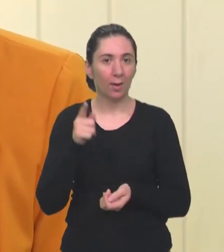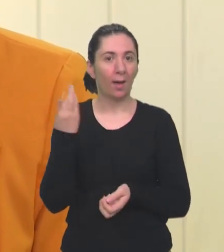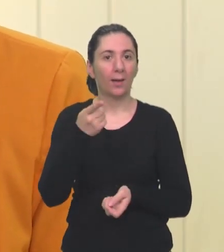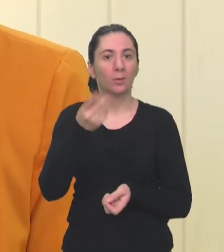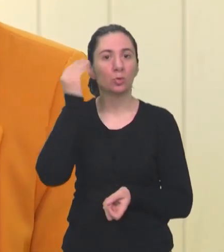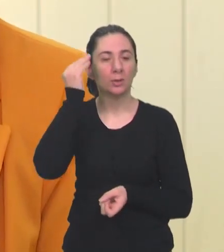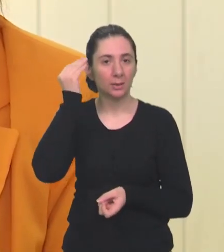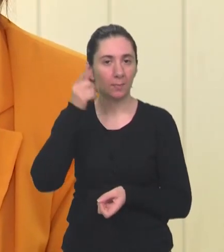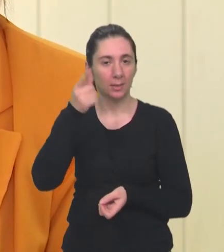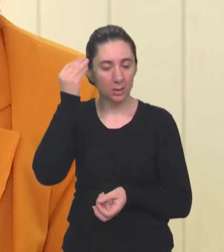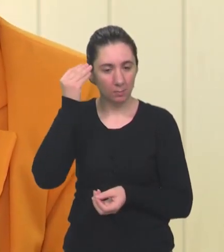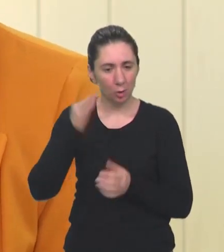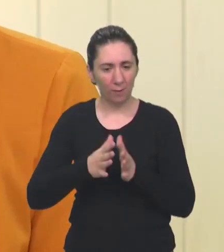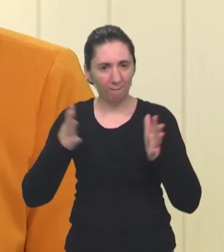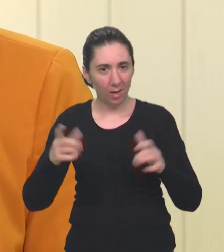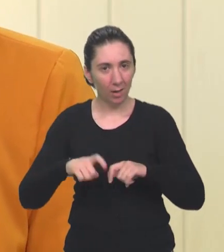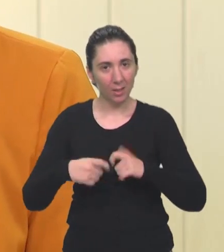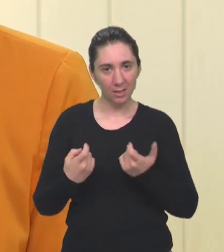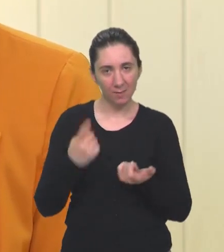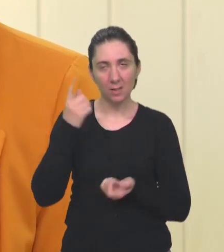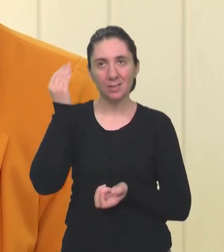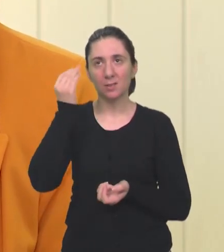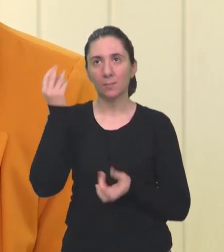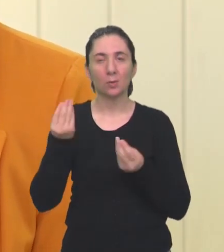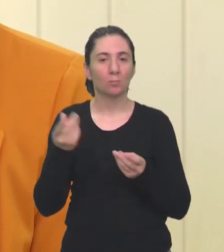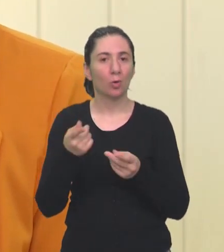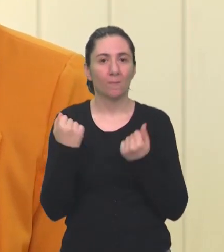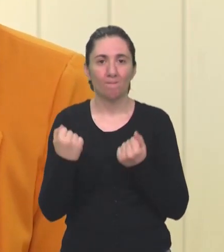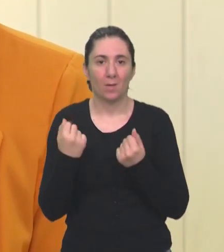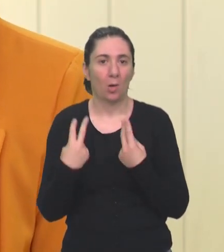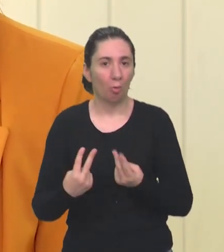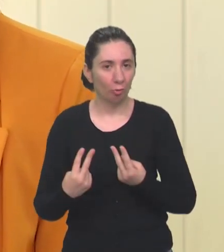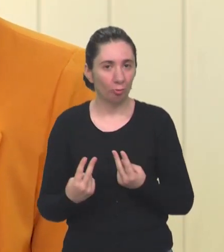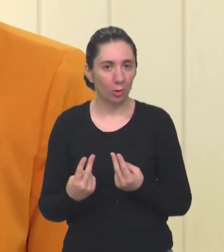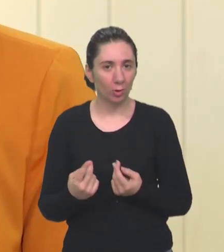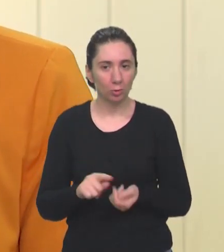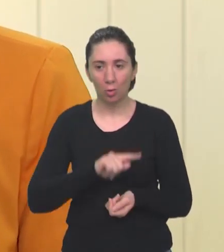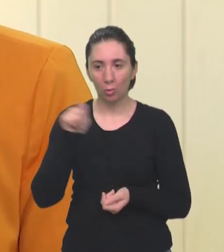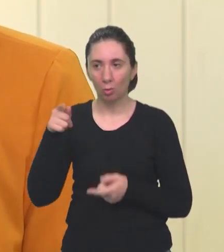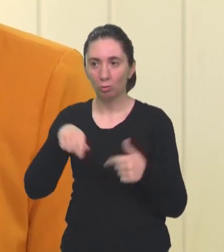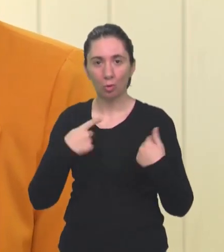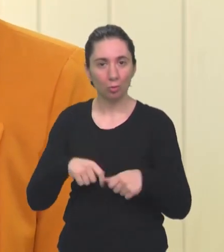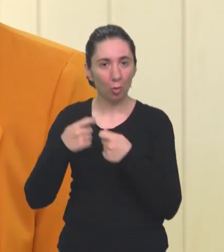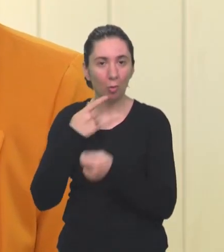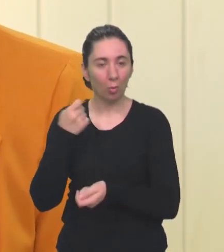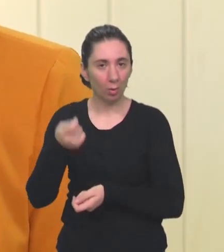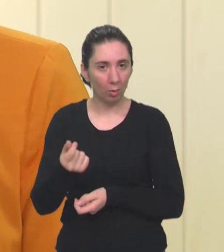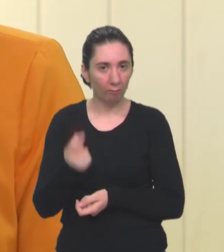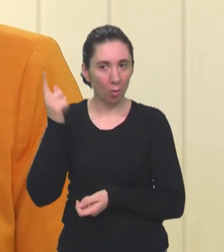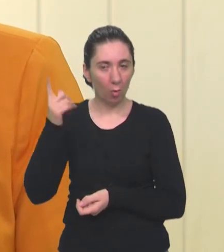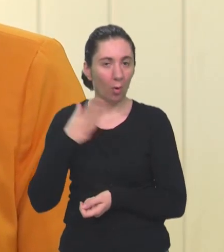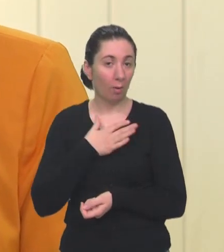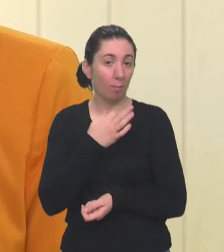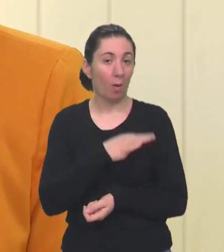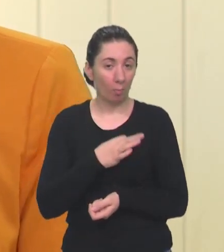ga ti zamislio. Ti si zamislio velike stvari, ti si zamislio nešto što je tebi iznimno važno, onda to dođe do donatora. On ima